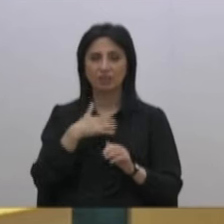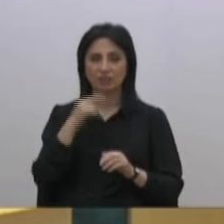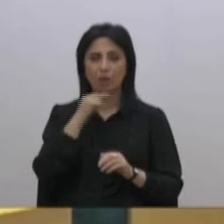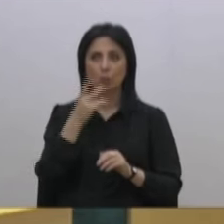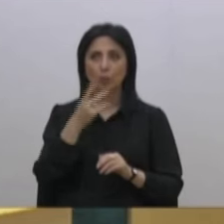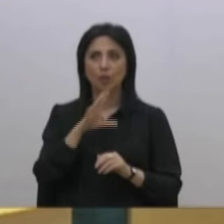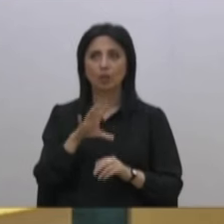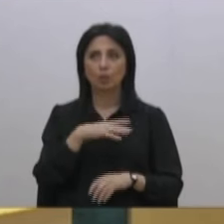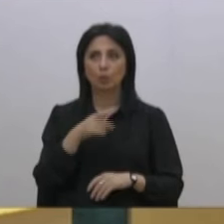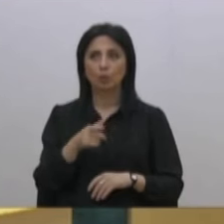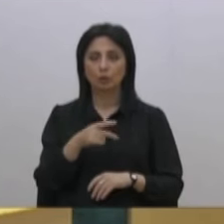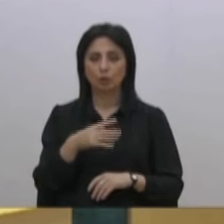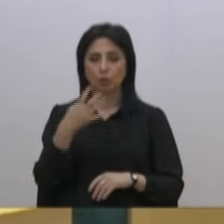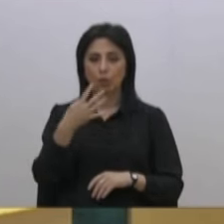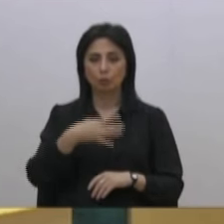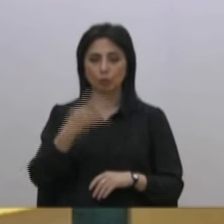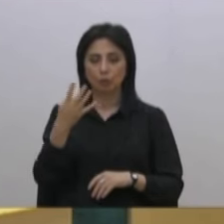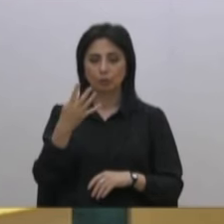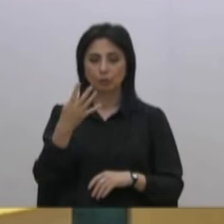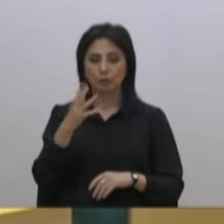ეკონომიკა უნდა გახდეს